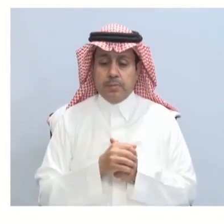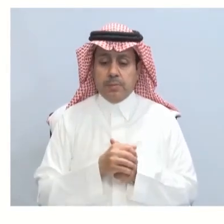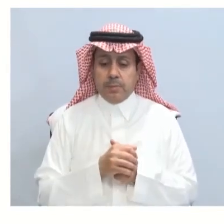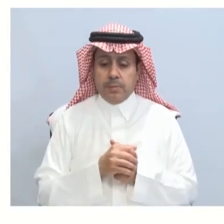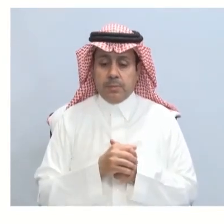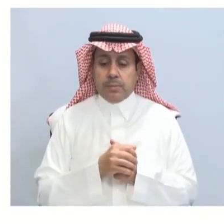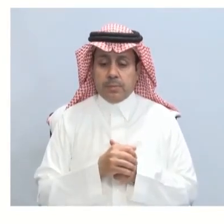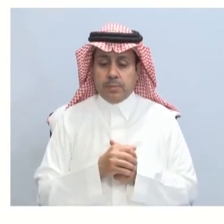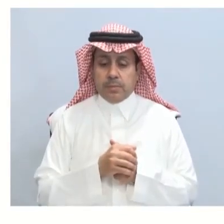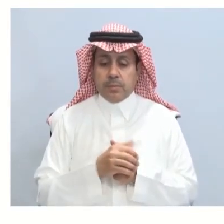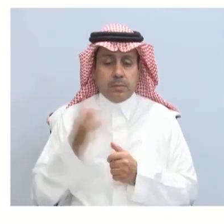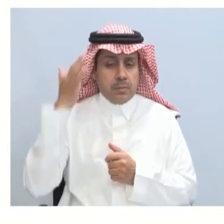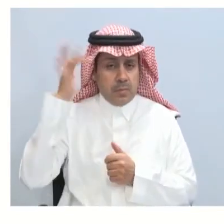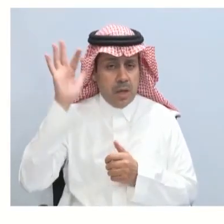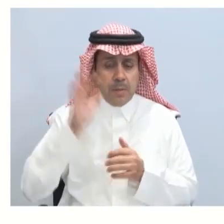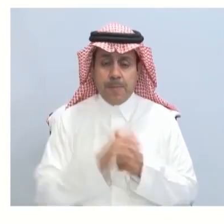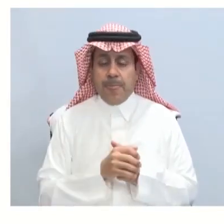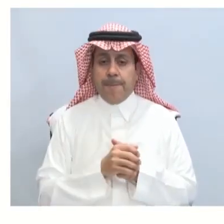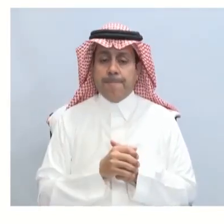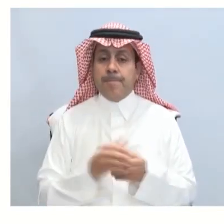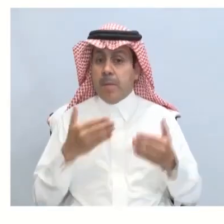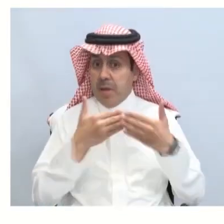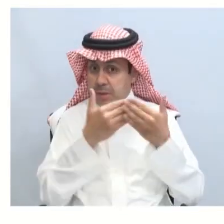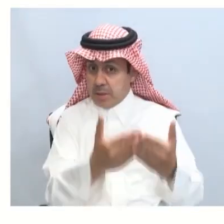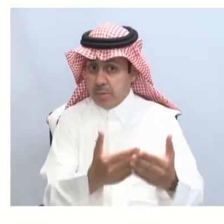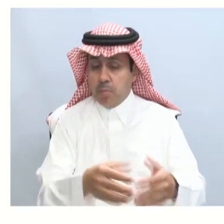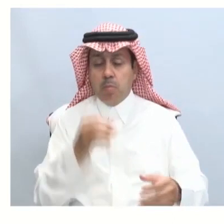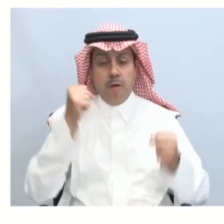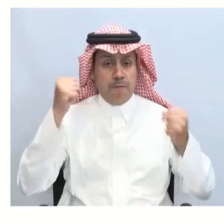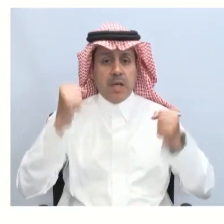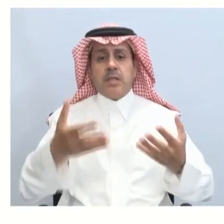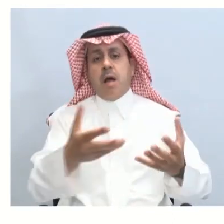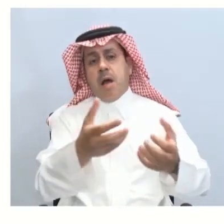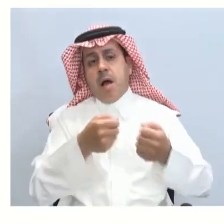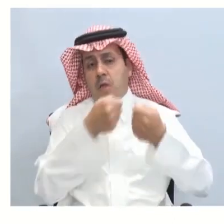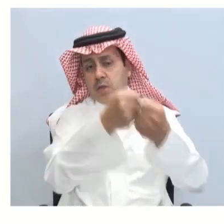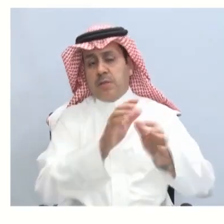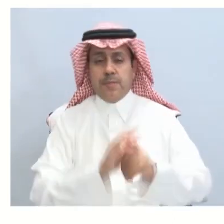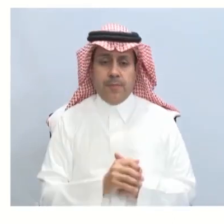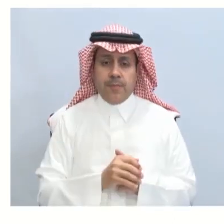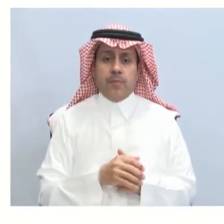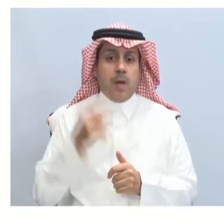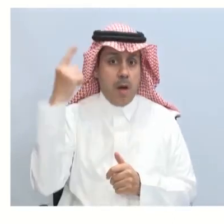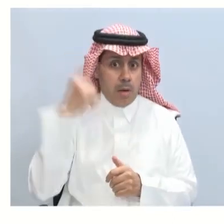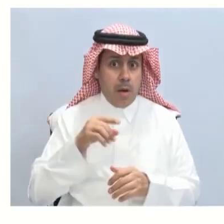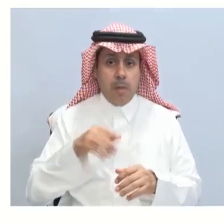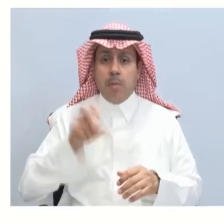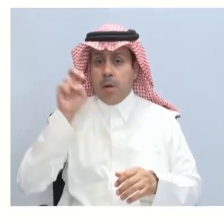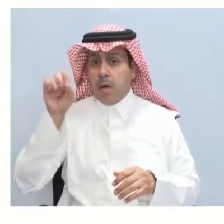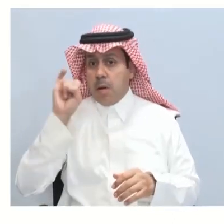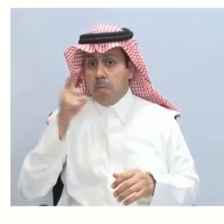الثلاث لا باس من بذل الجائزه ومن فاز اخذها ولا يدخل ذلك في القمار